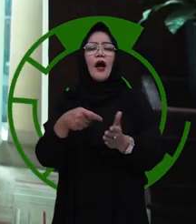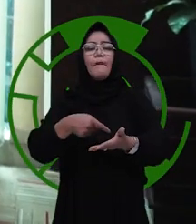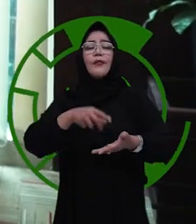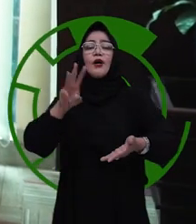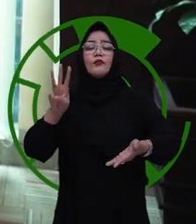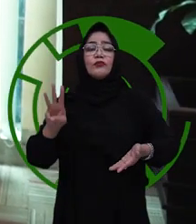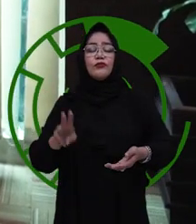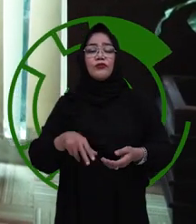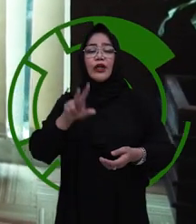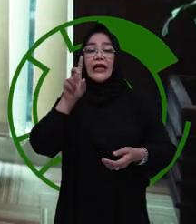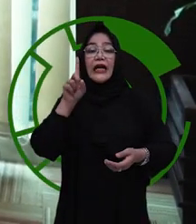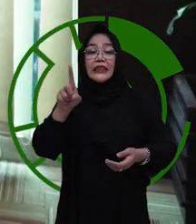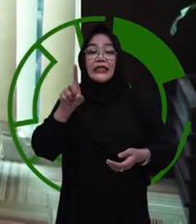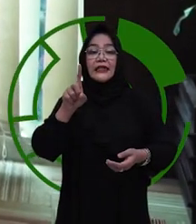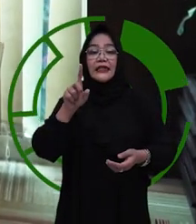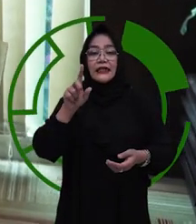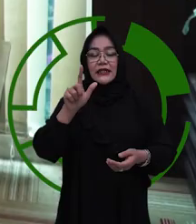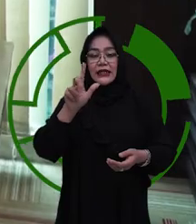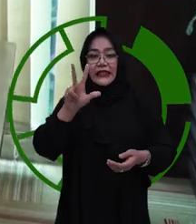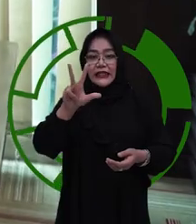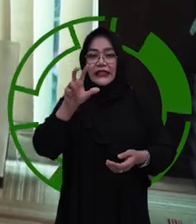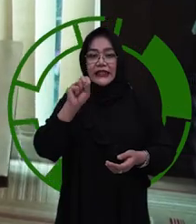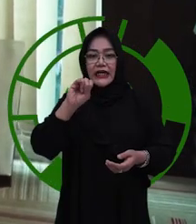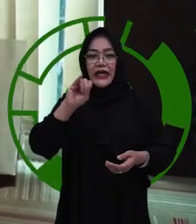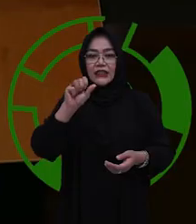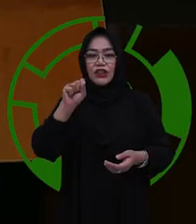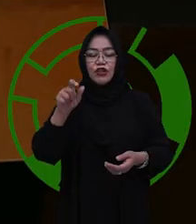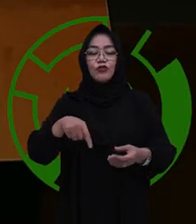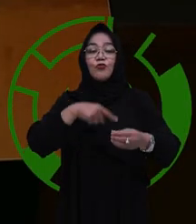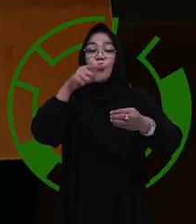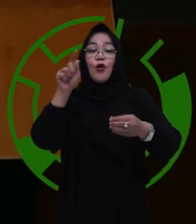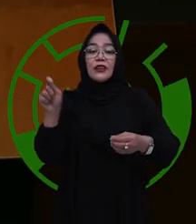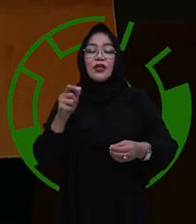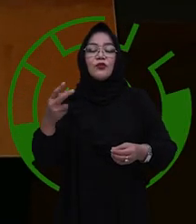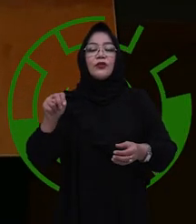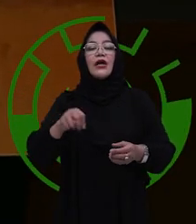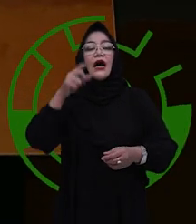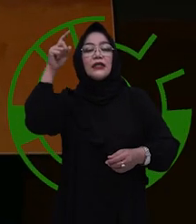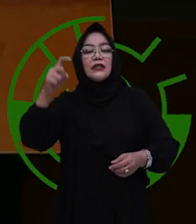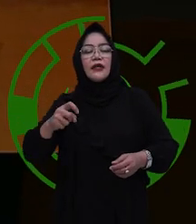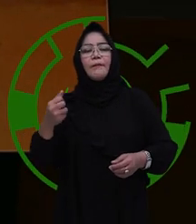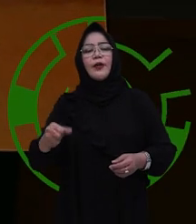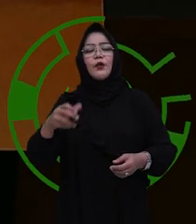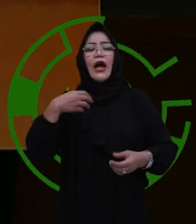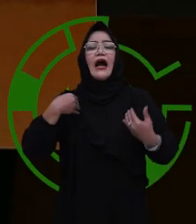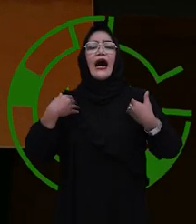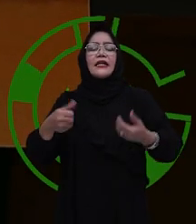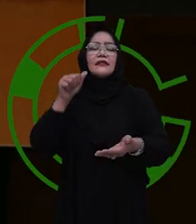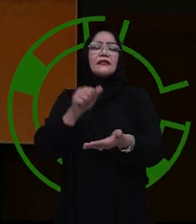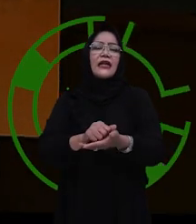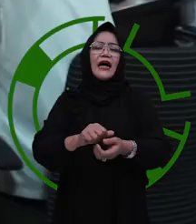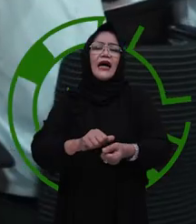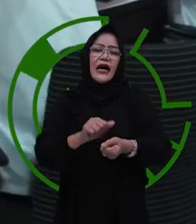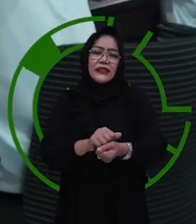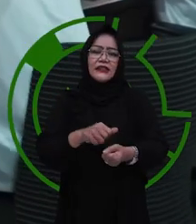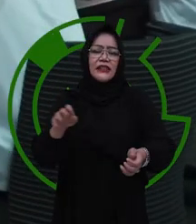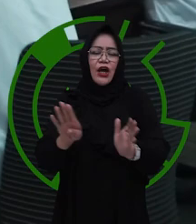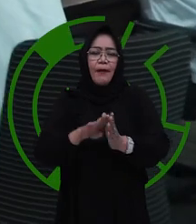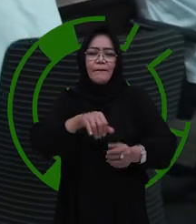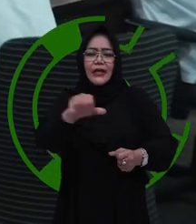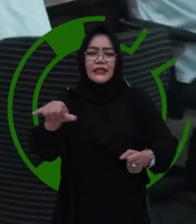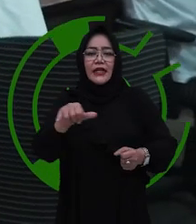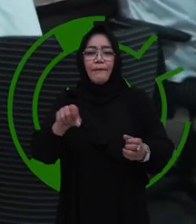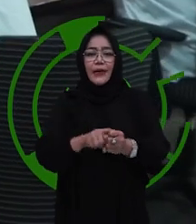3 isu strategis tersebut, tentunya diperlukan adanya komitmen bersama yang dilakukan